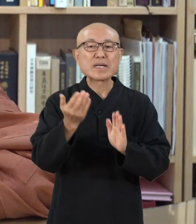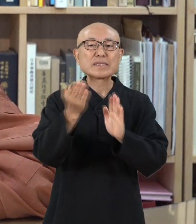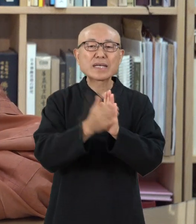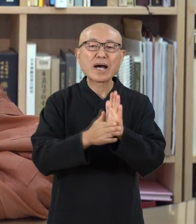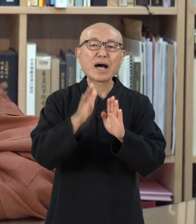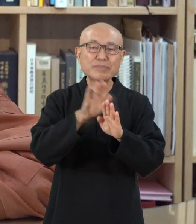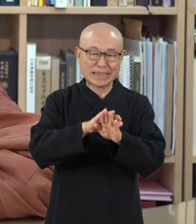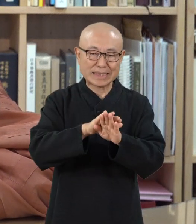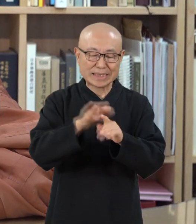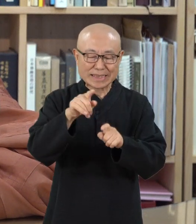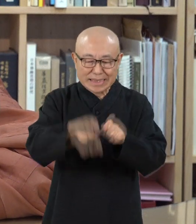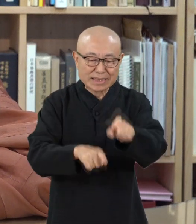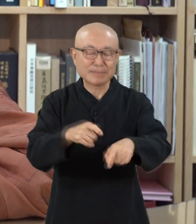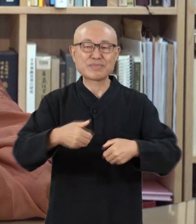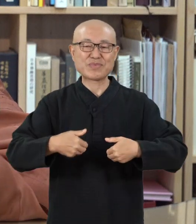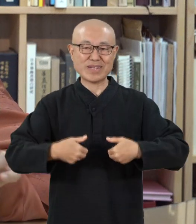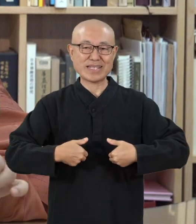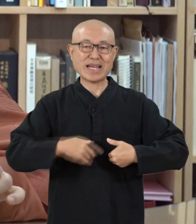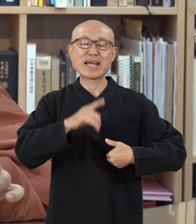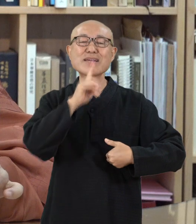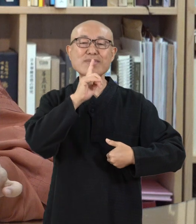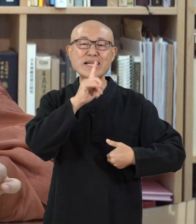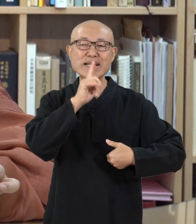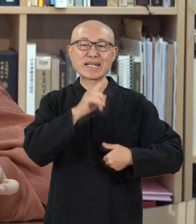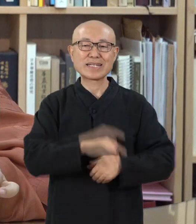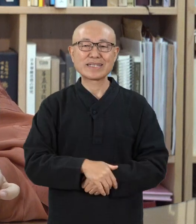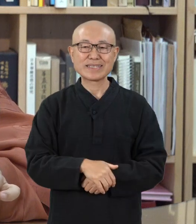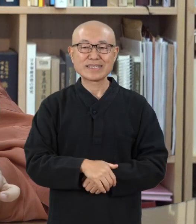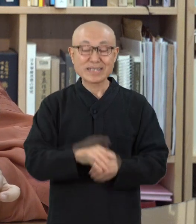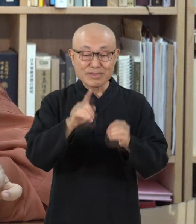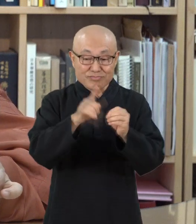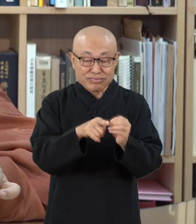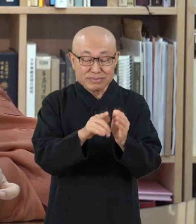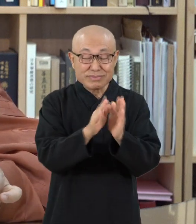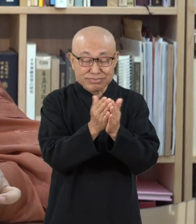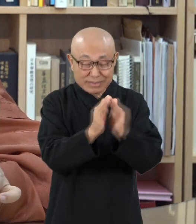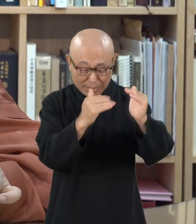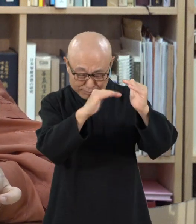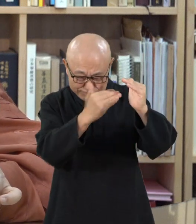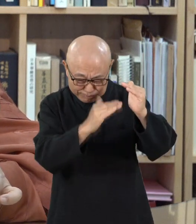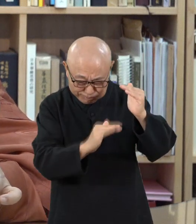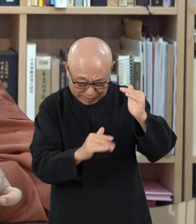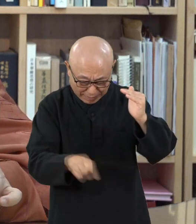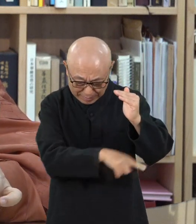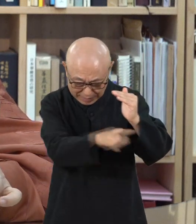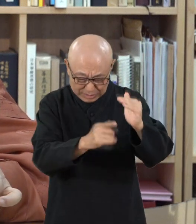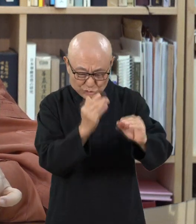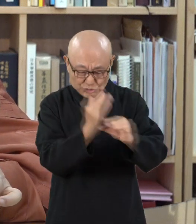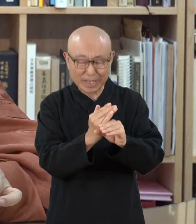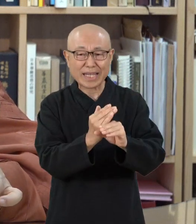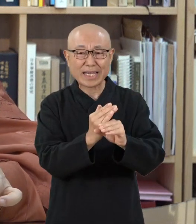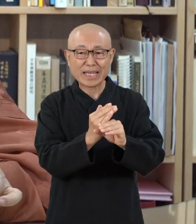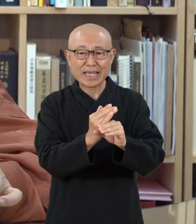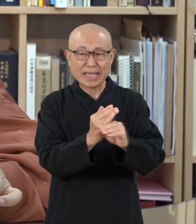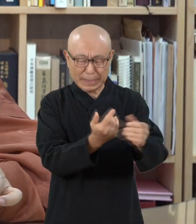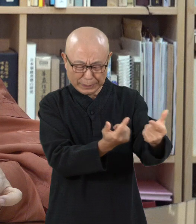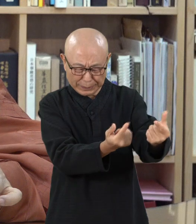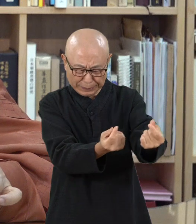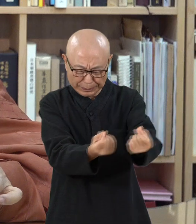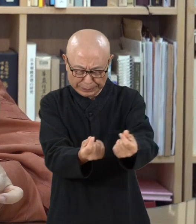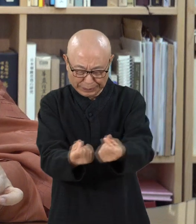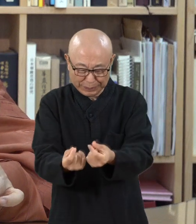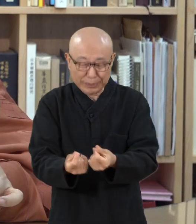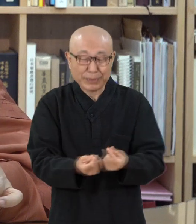실천만이 필요하다. 이런 말씀이 팔만대장경 전체에 아주 깔려 있다